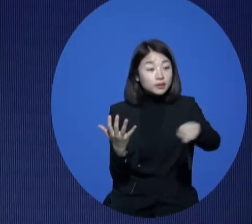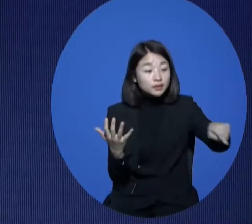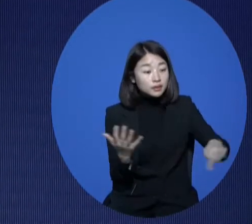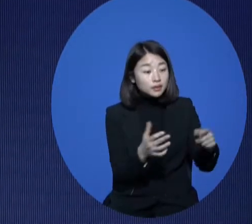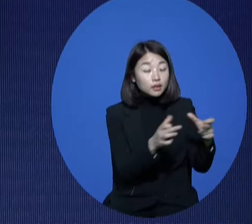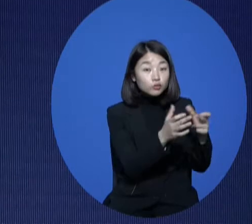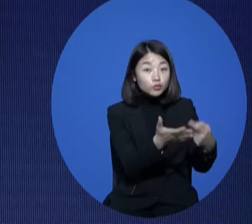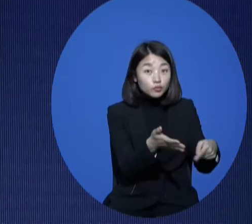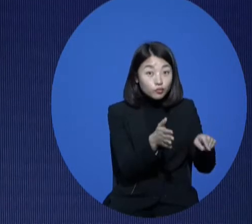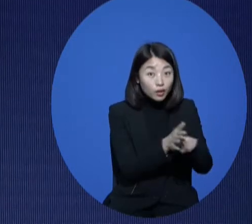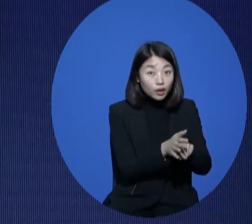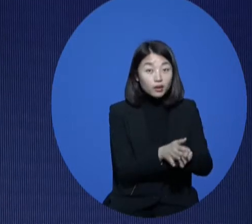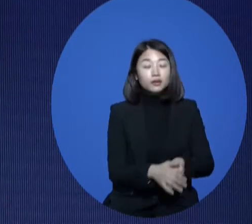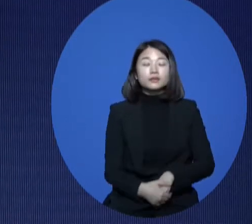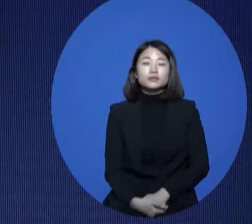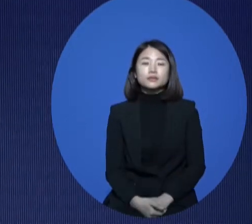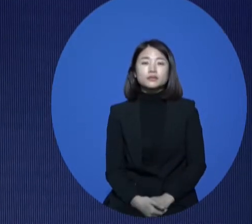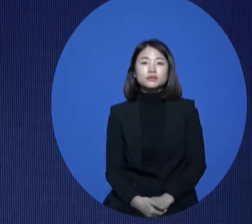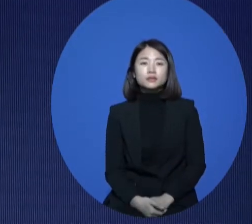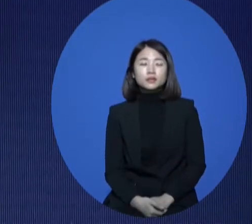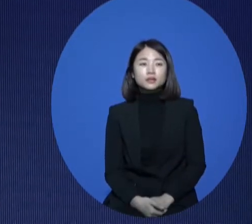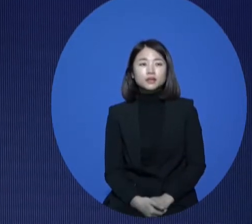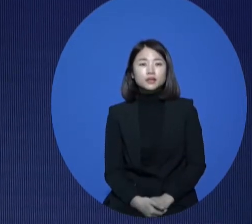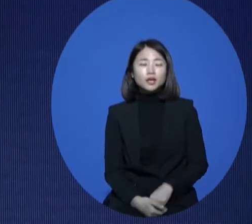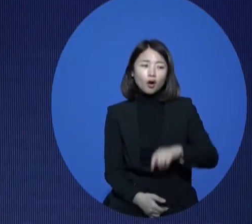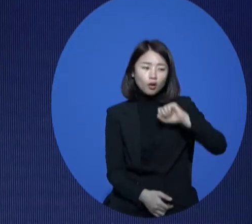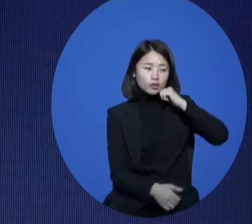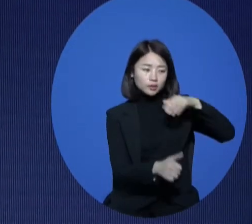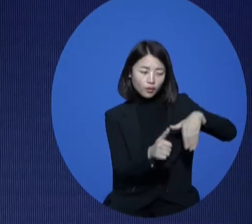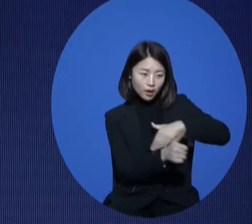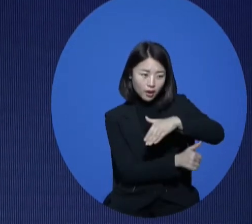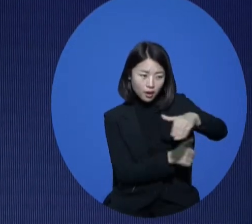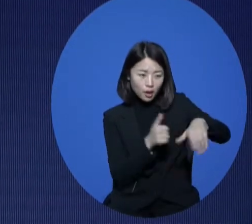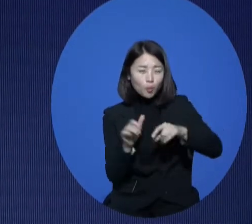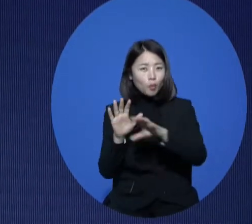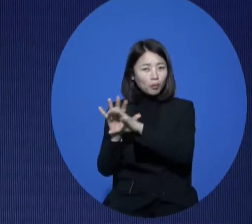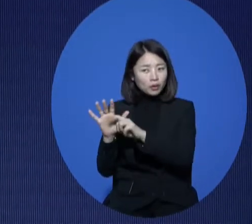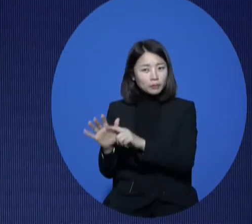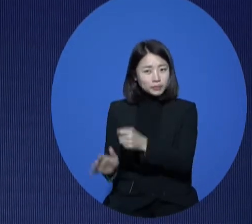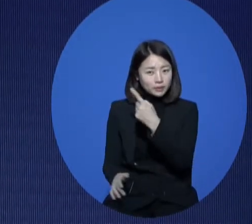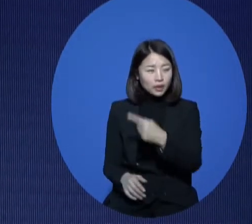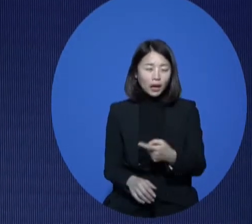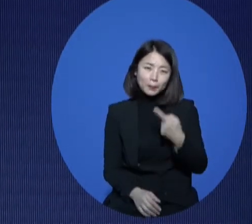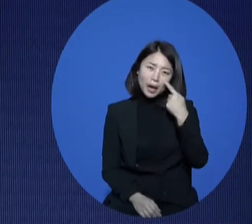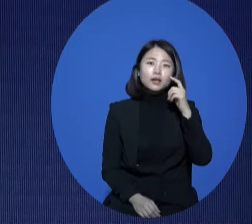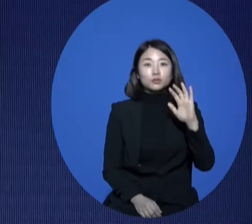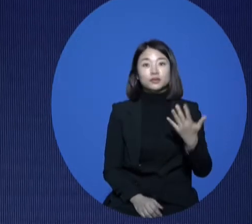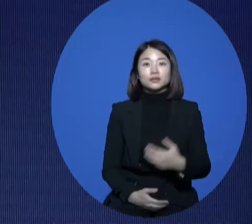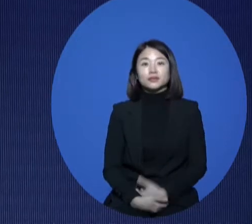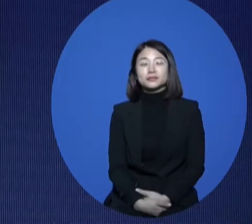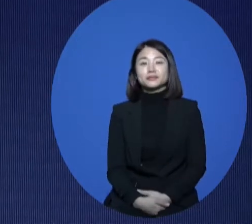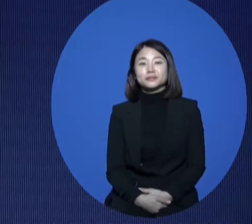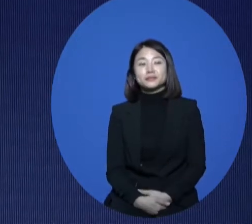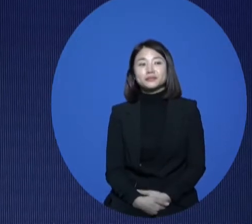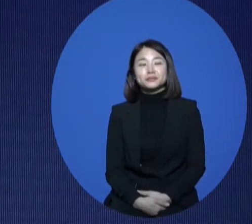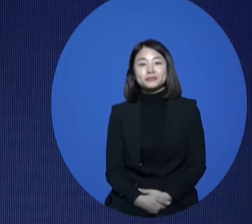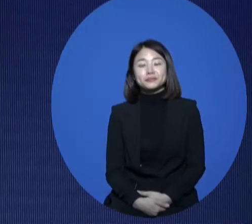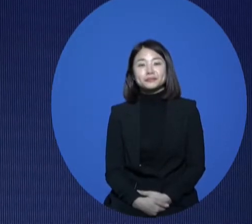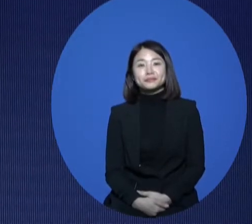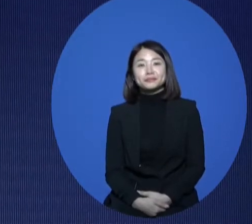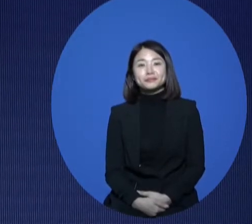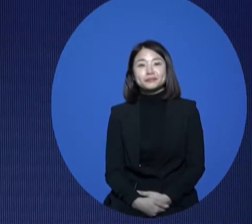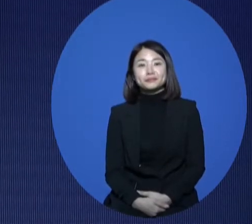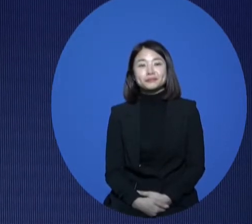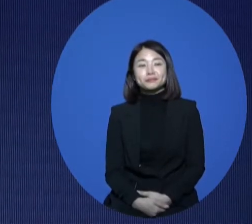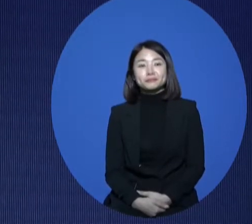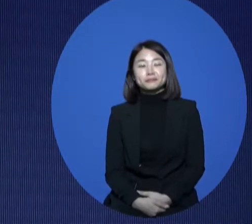사람들이 얼만큼 소외되고 어려운 생활을 하는지가 팬데믹에 더 확실히 드러났습니다. 그렇기 때문에 우리가